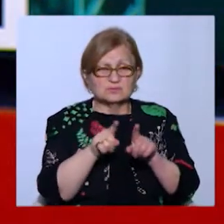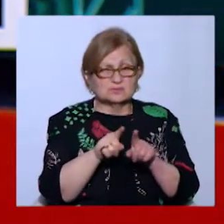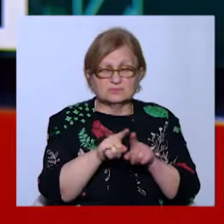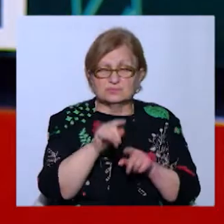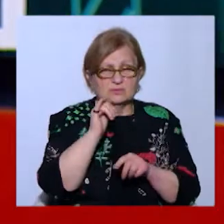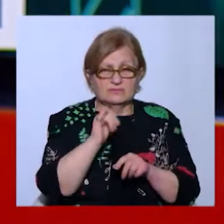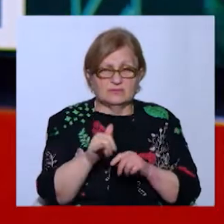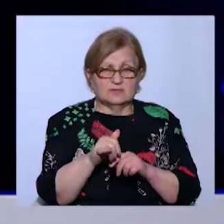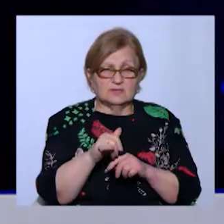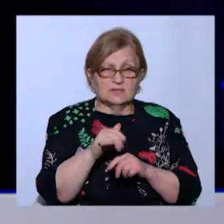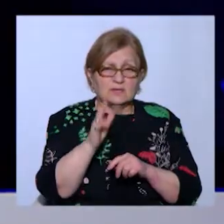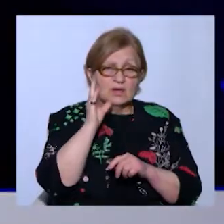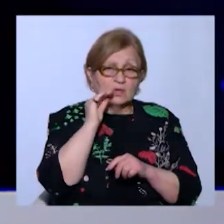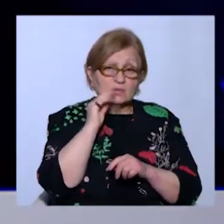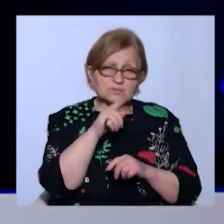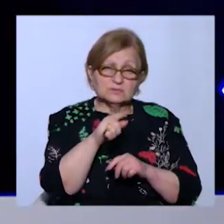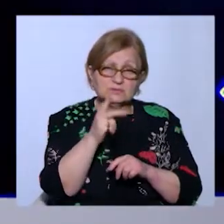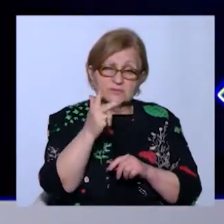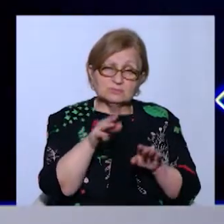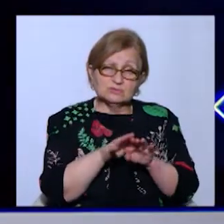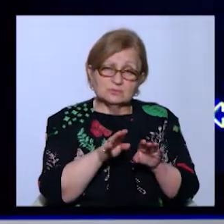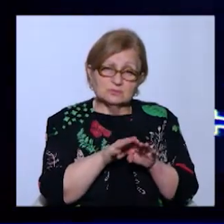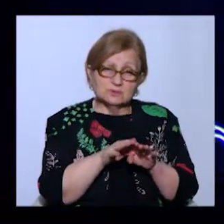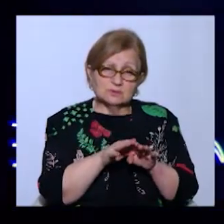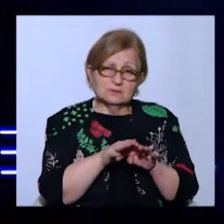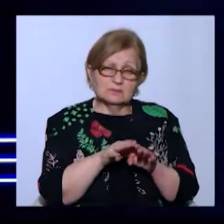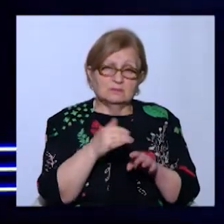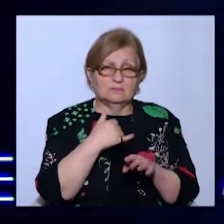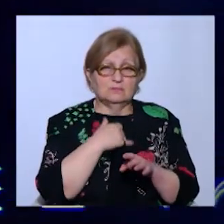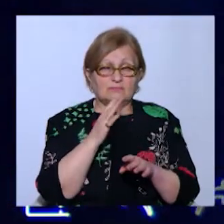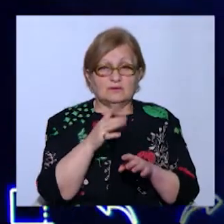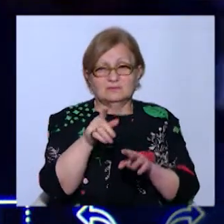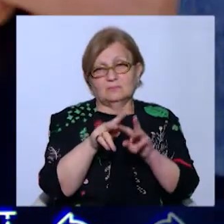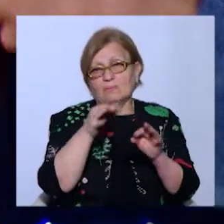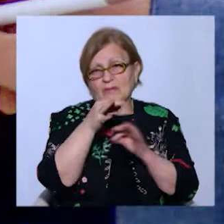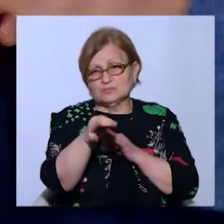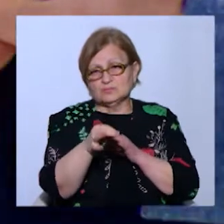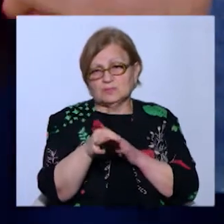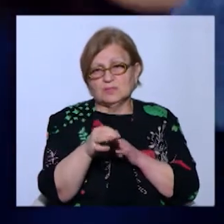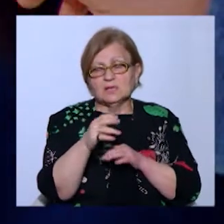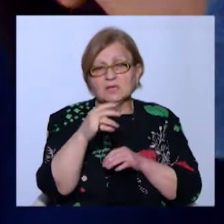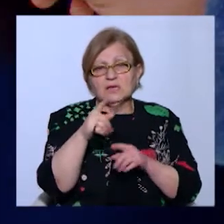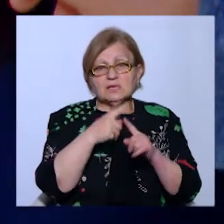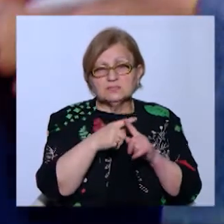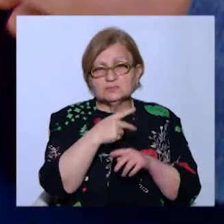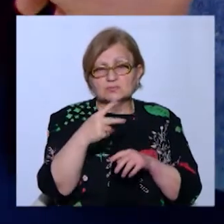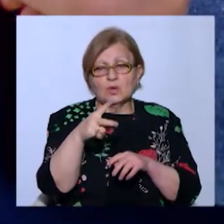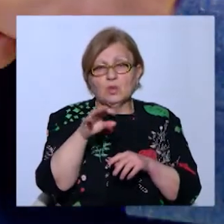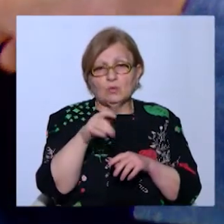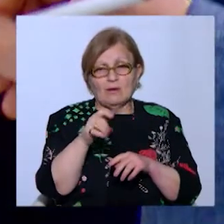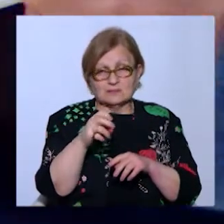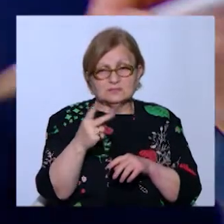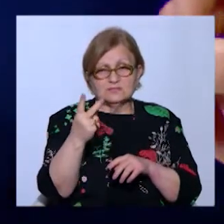ხოლო როცა იგი 3-ის ტოლია, მაშინ გვექნება აი ესეთი ამონახსნი. x-ი უდრის ლოგარითმის